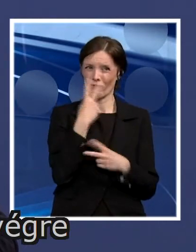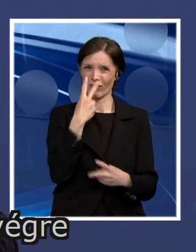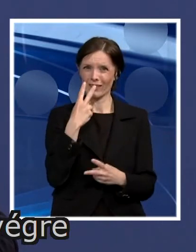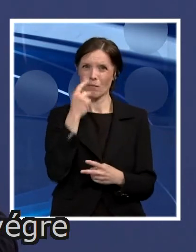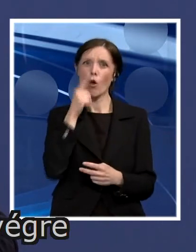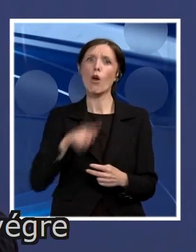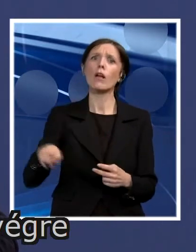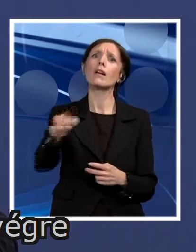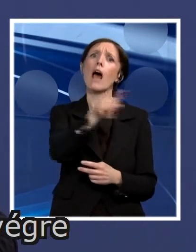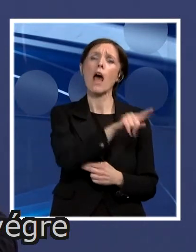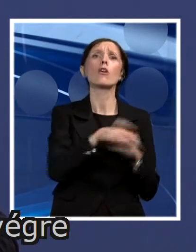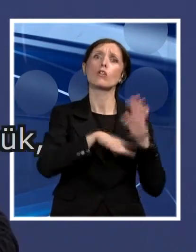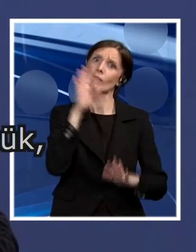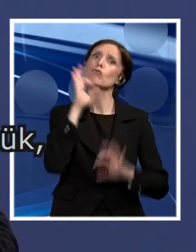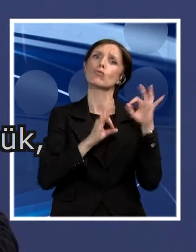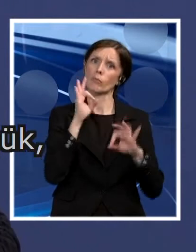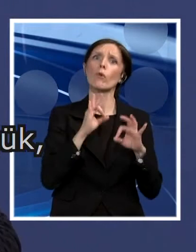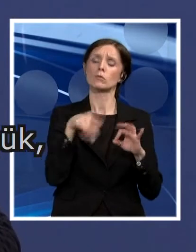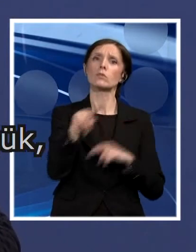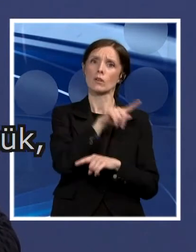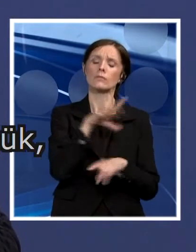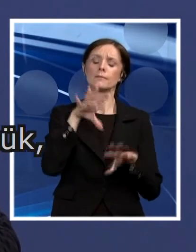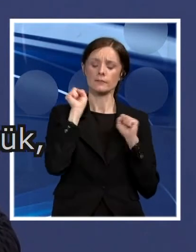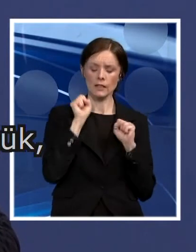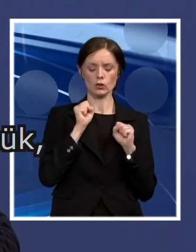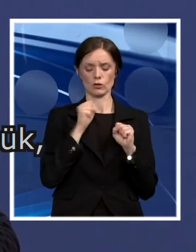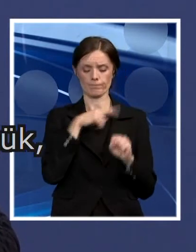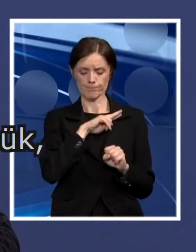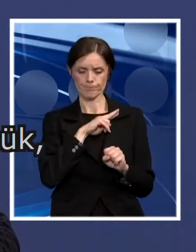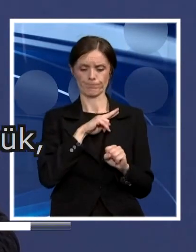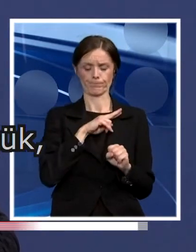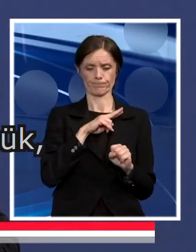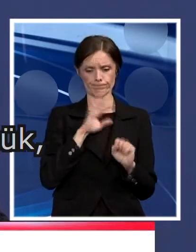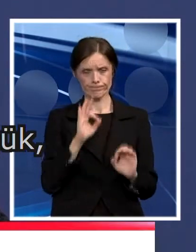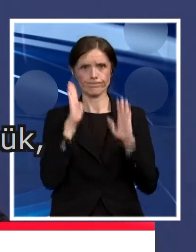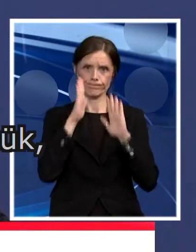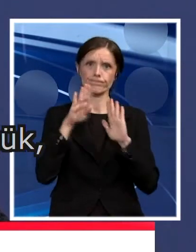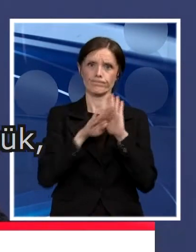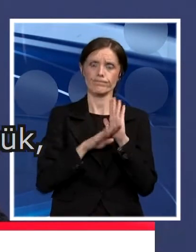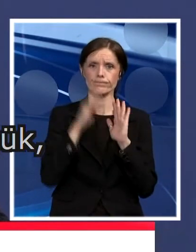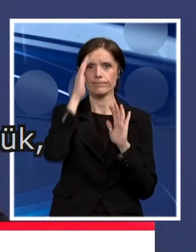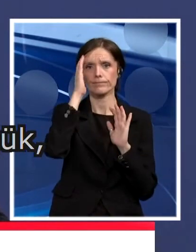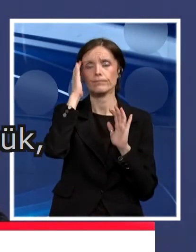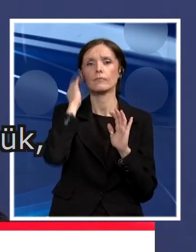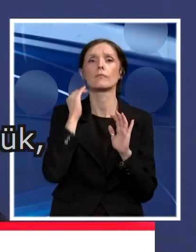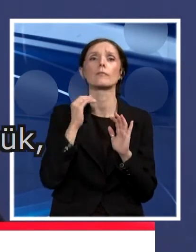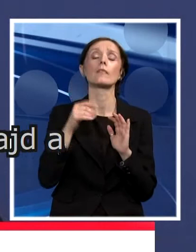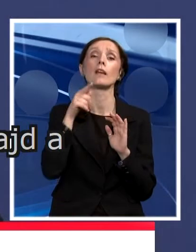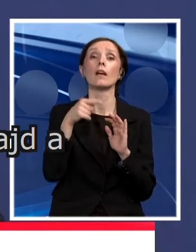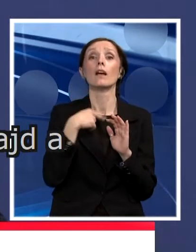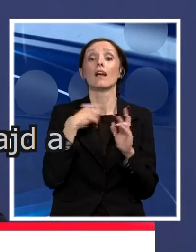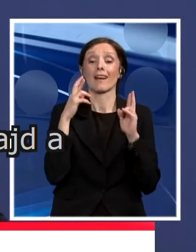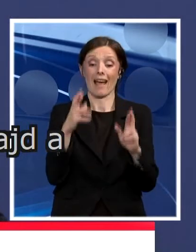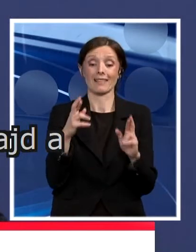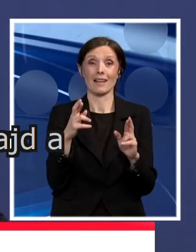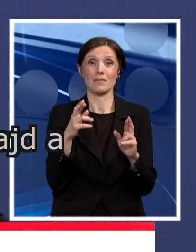građana zaista je shvatio svoju ulogu odgovorno i savjesno i nadamo se da će ove mere koje